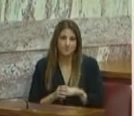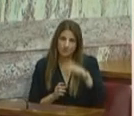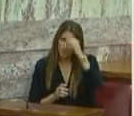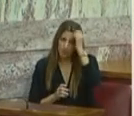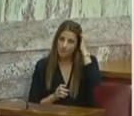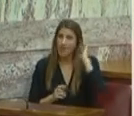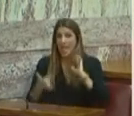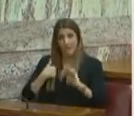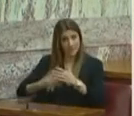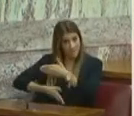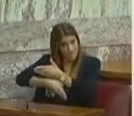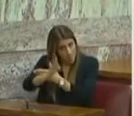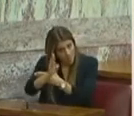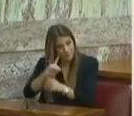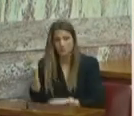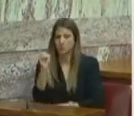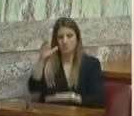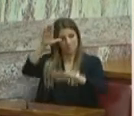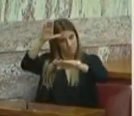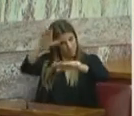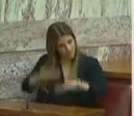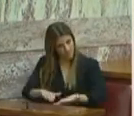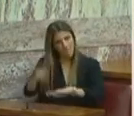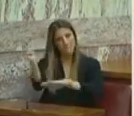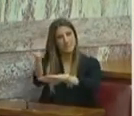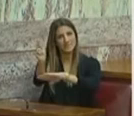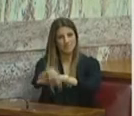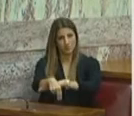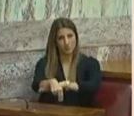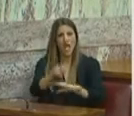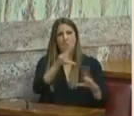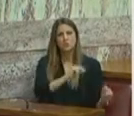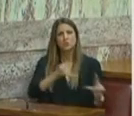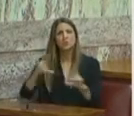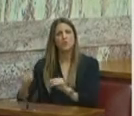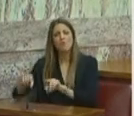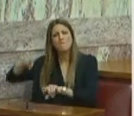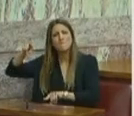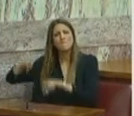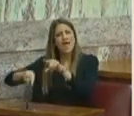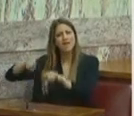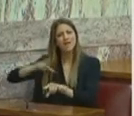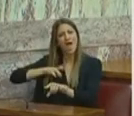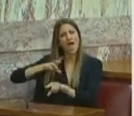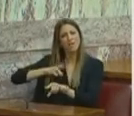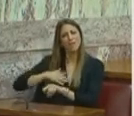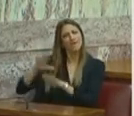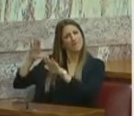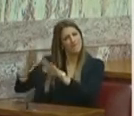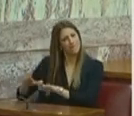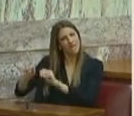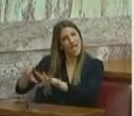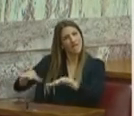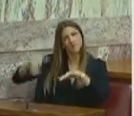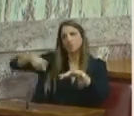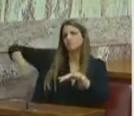πολλοί οι οποίοι βρίσκονται στην αίθουσα αυτή και οι οποίοι σε προσωπική τους ομολογία στο περιβάλλον τους